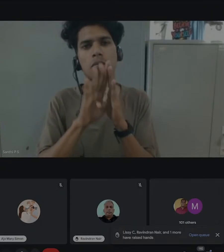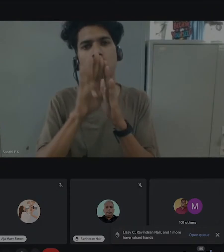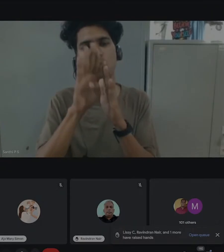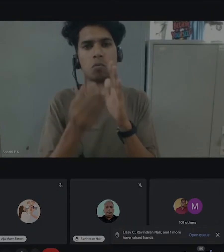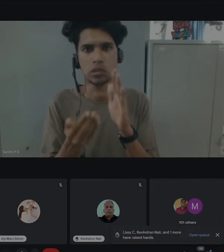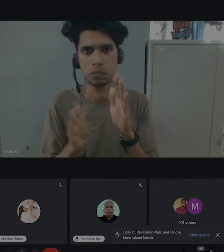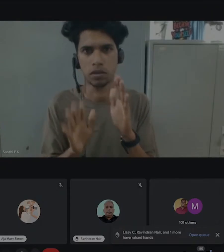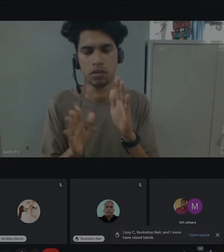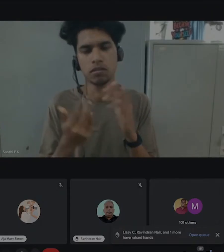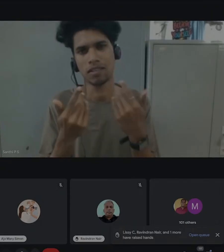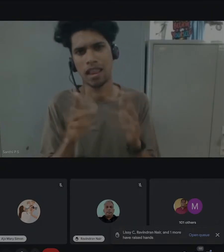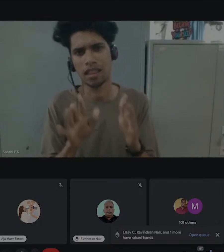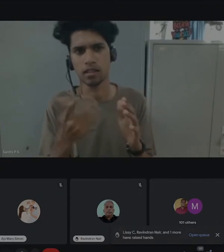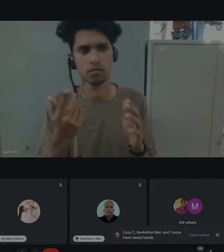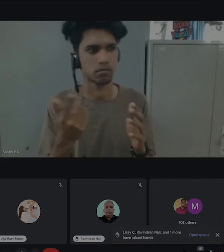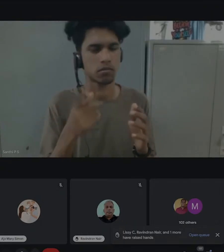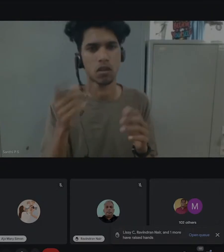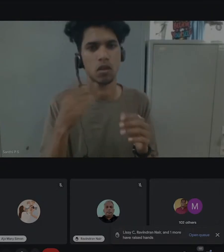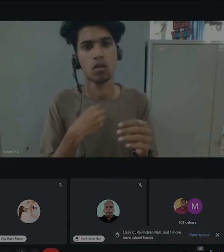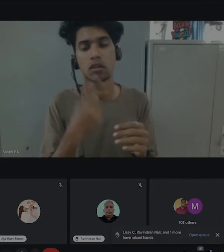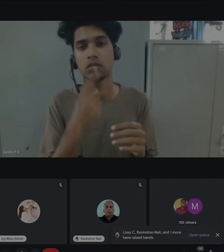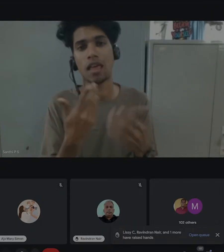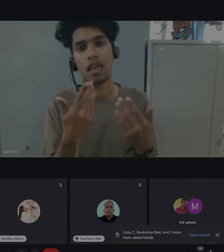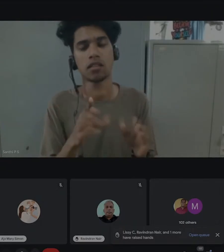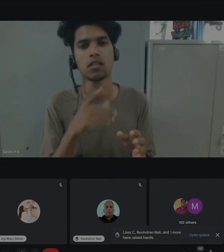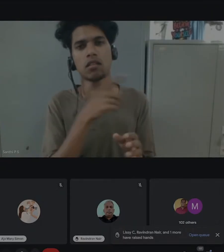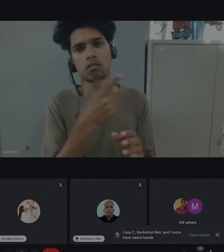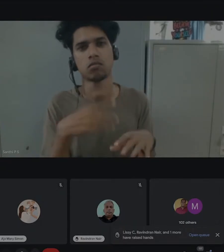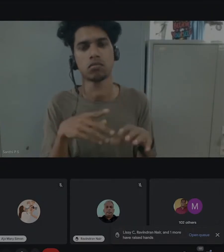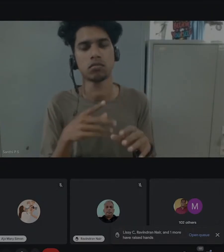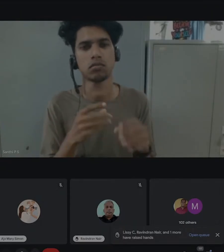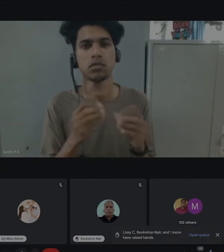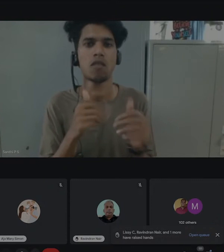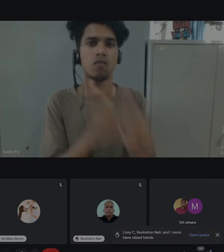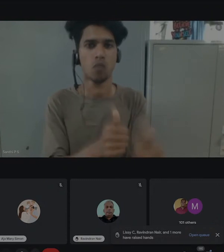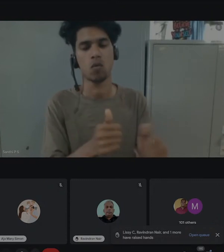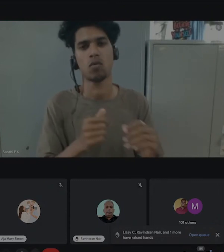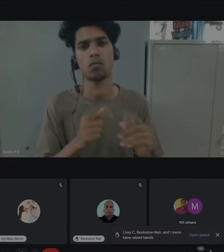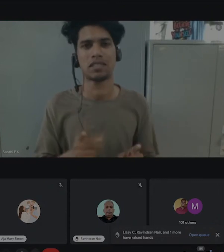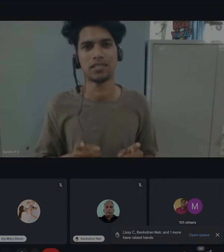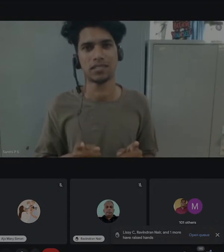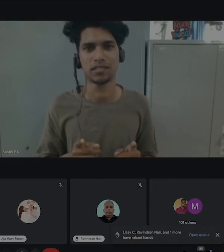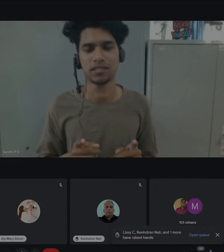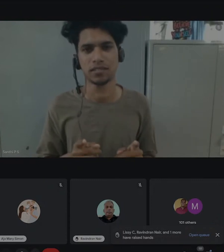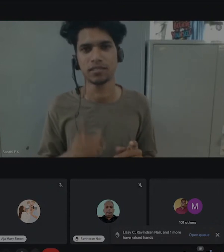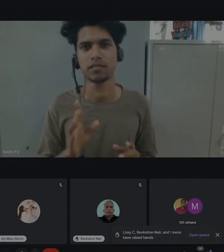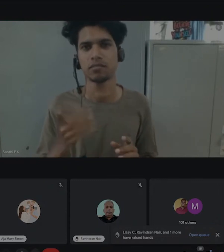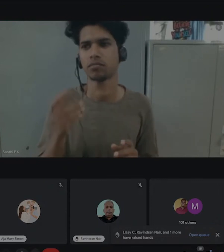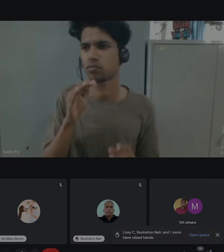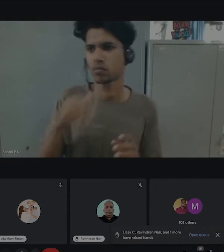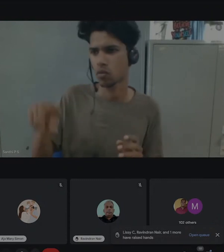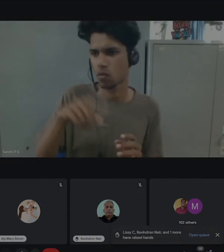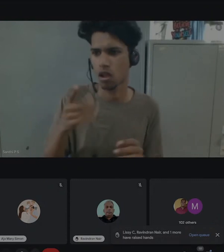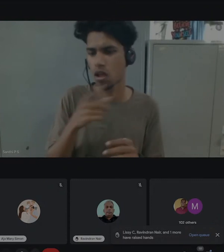എന്തൊക്കെ ചെയ്യാൻ പറഞ്ഞോ അതും അതുപോലെ ഫോളോ ചെയ്യണം. എന്നാൽ മാത്രമേ നമുക്കത് കൃത്യമായിട്ടുള്ള ഒരു വ്യത്യാസം കുട്ടിയിൽ കാണാൻ